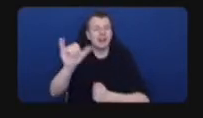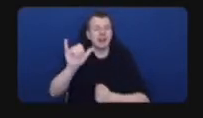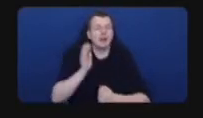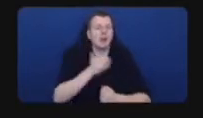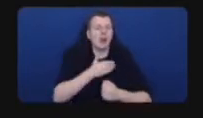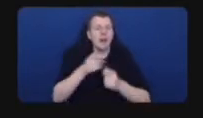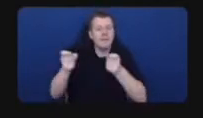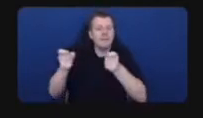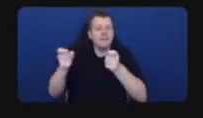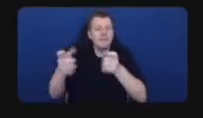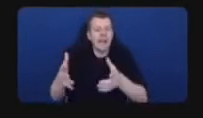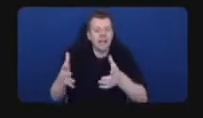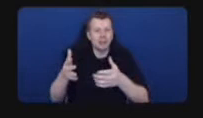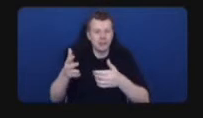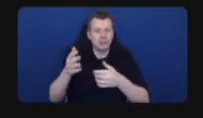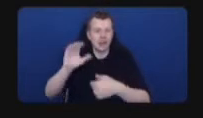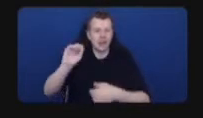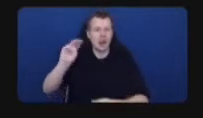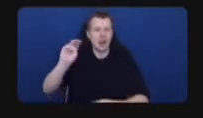在星期一有